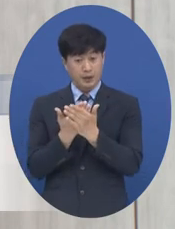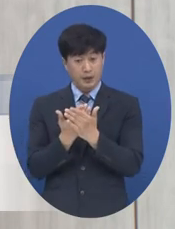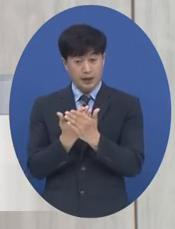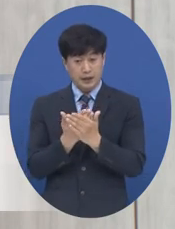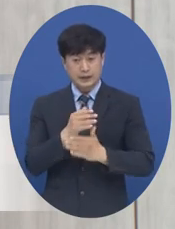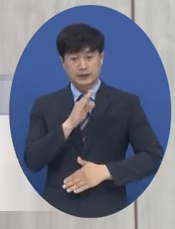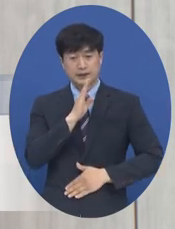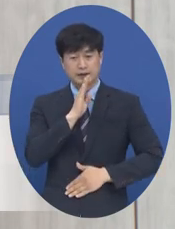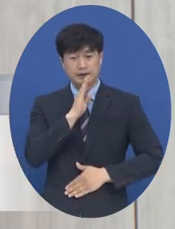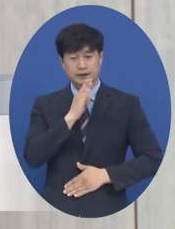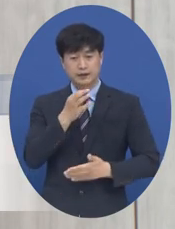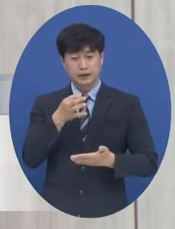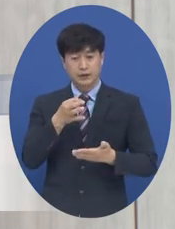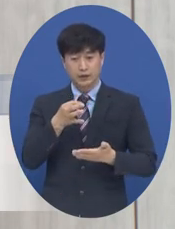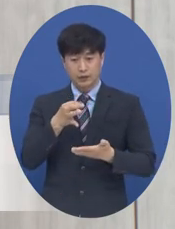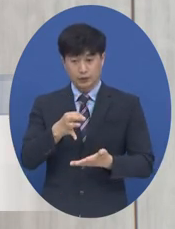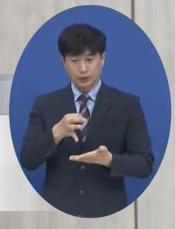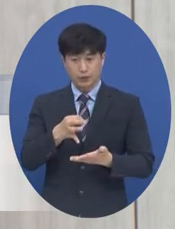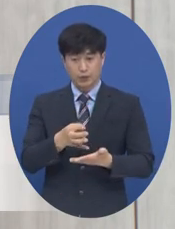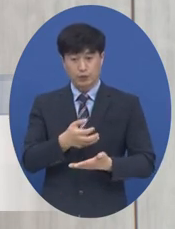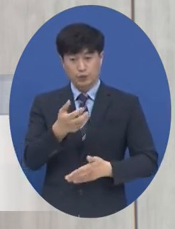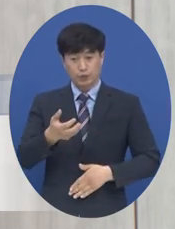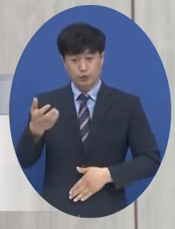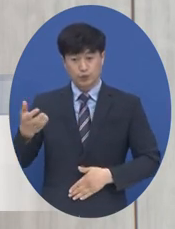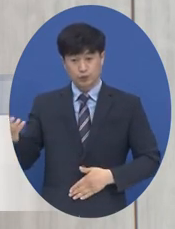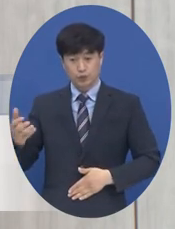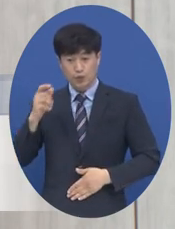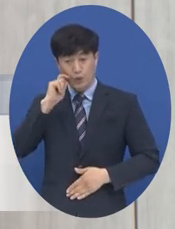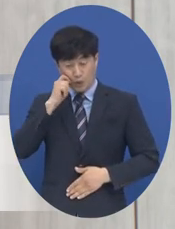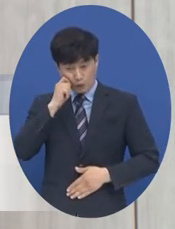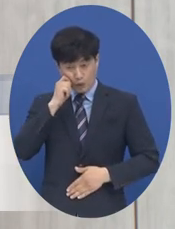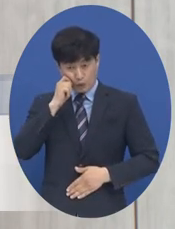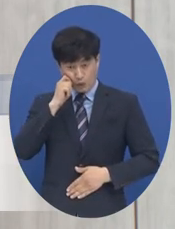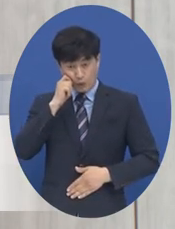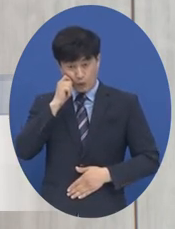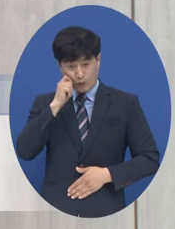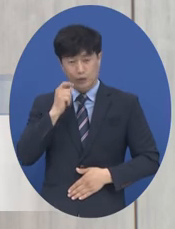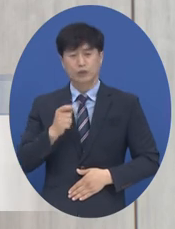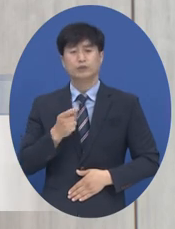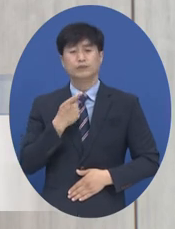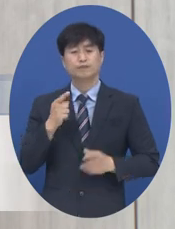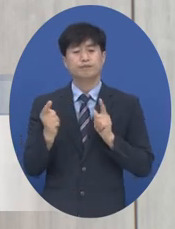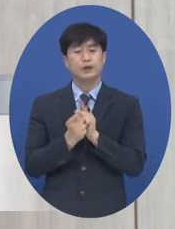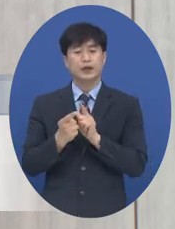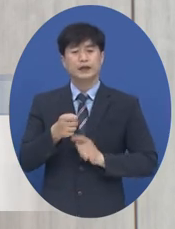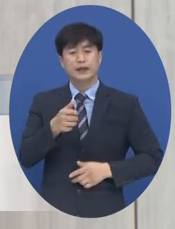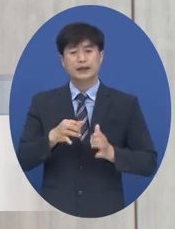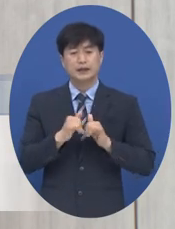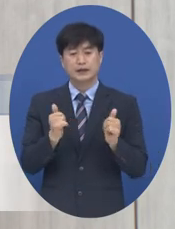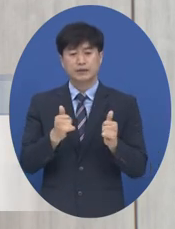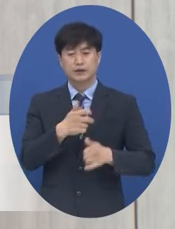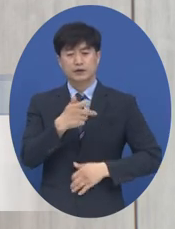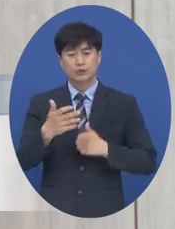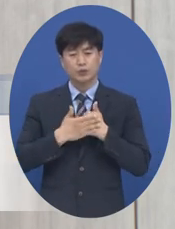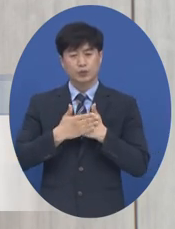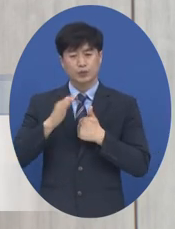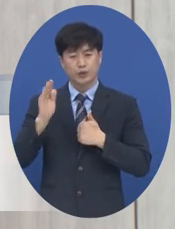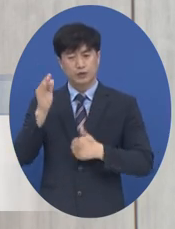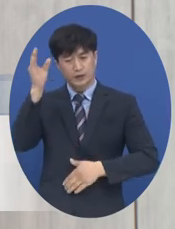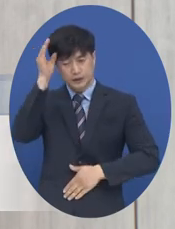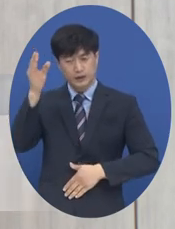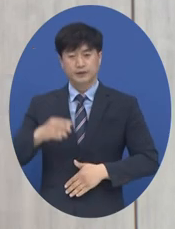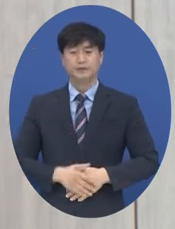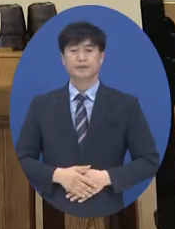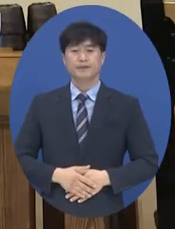이게 활성화되면 실질적으로 자금의 유통에 어려움이 있는 소상공인들한테는 큰 도움이 될 것으로